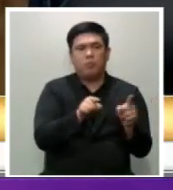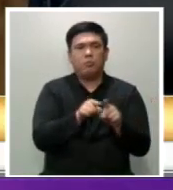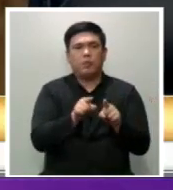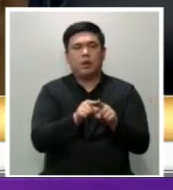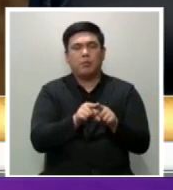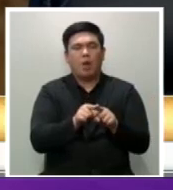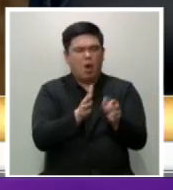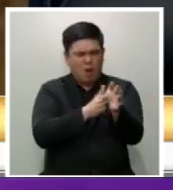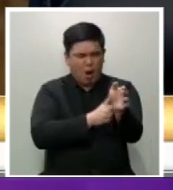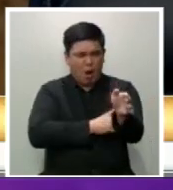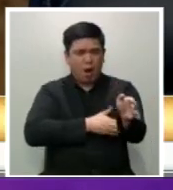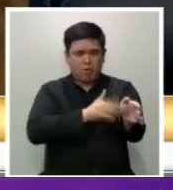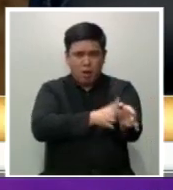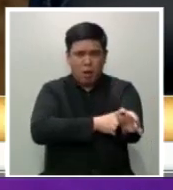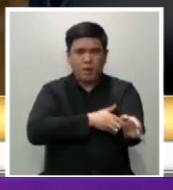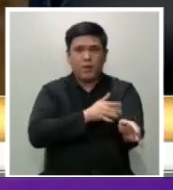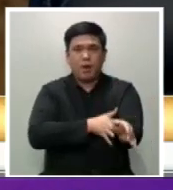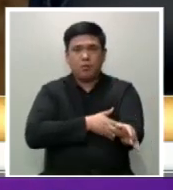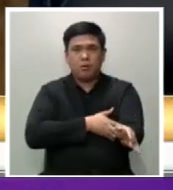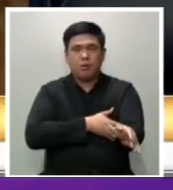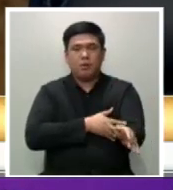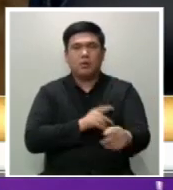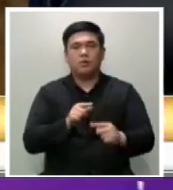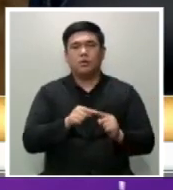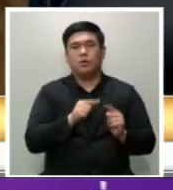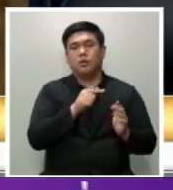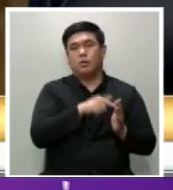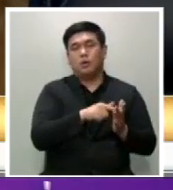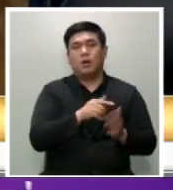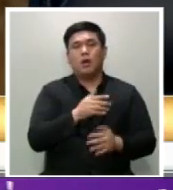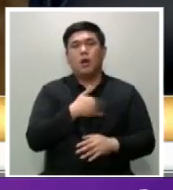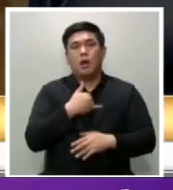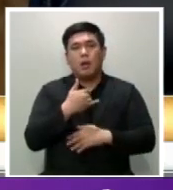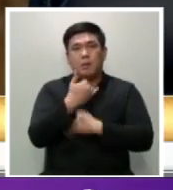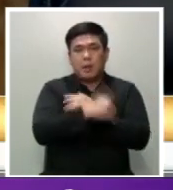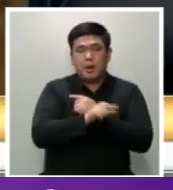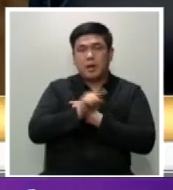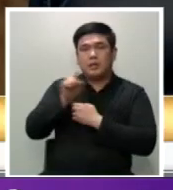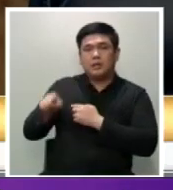เรื่องที่สองเกิดที่กรุงเจนีวาประเทศสวิตเซอร์แลน